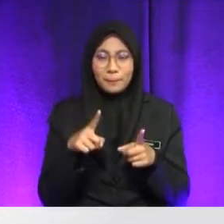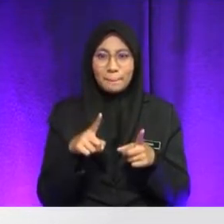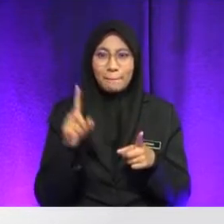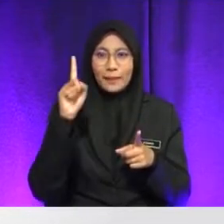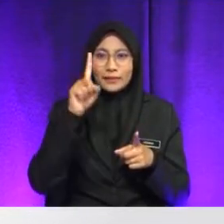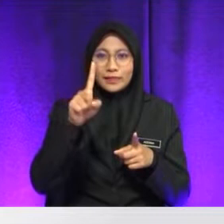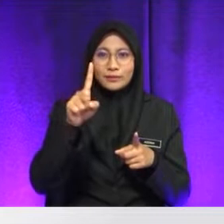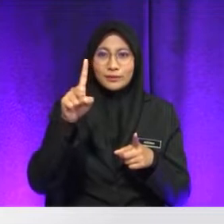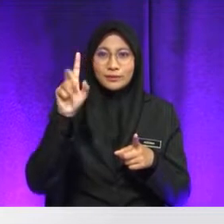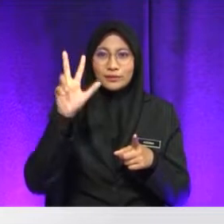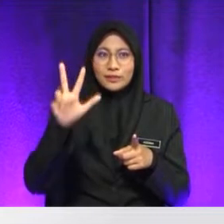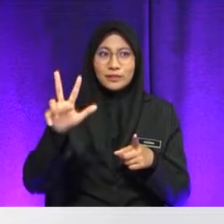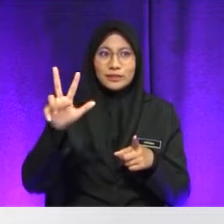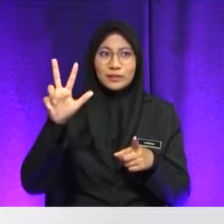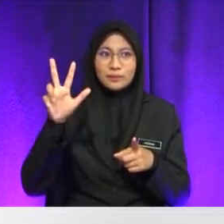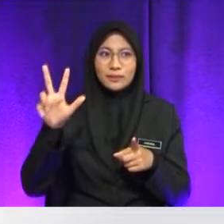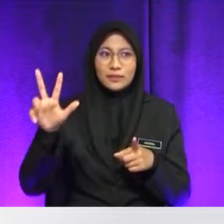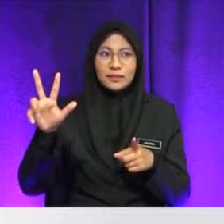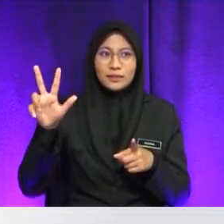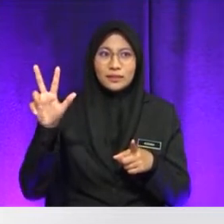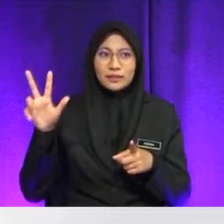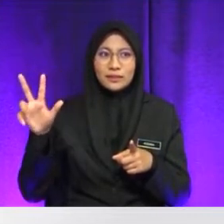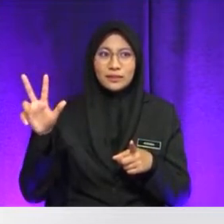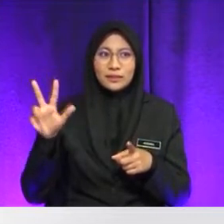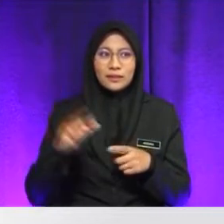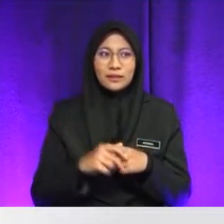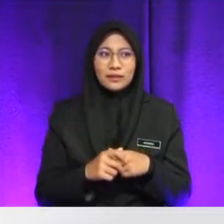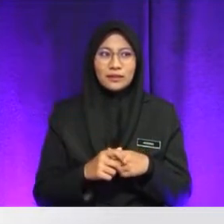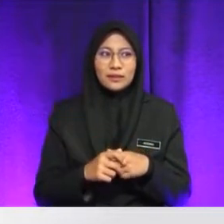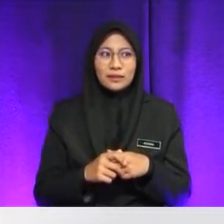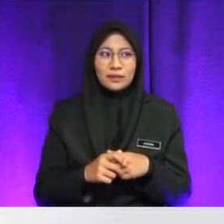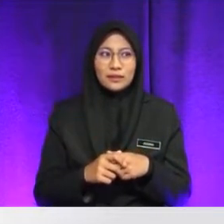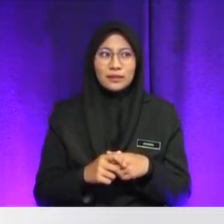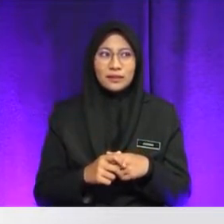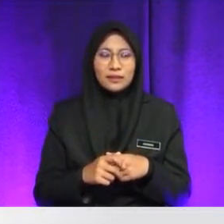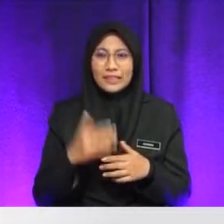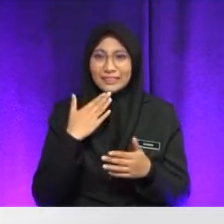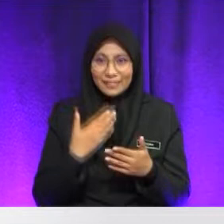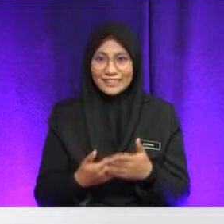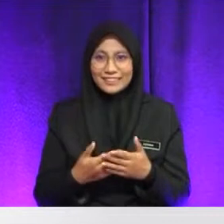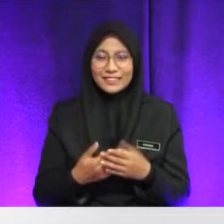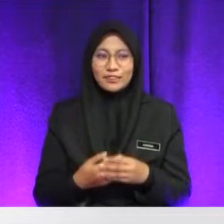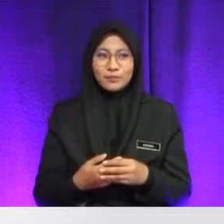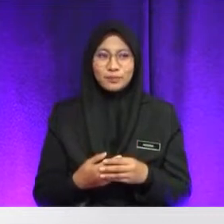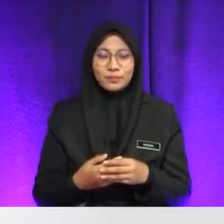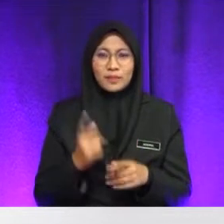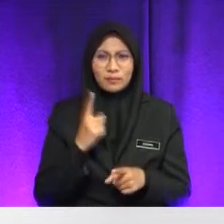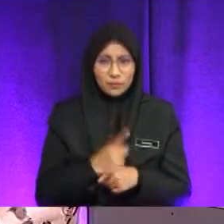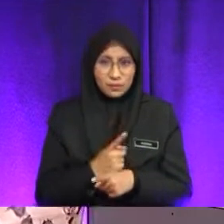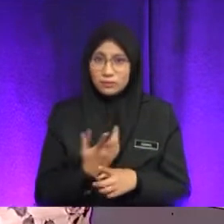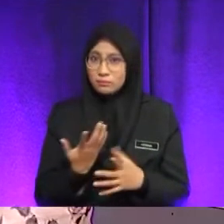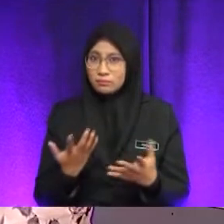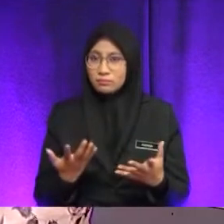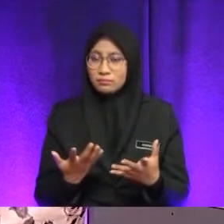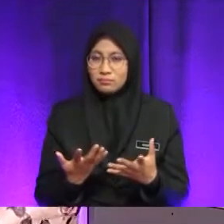133 kena Jin dapat 133 baik Nazi Oke kita dingo Betul tidak saat jawaban Nazi